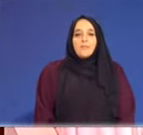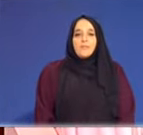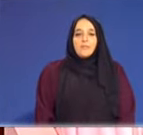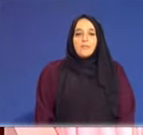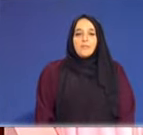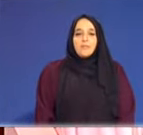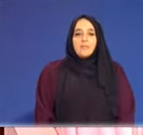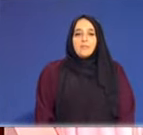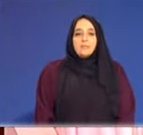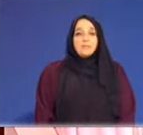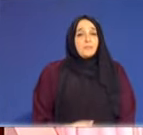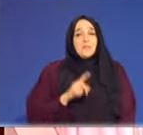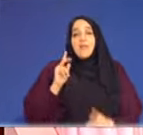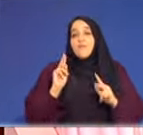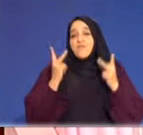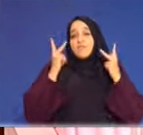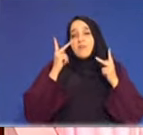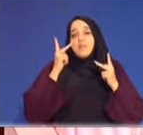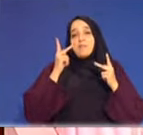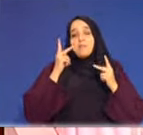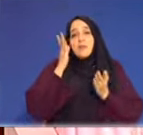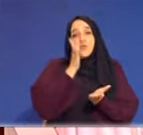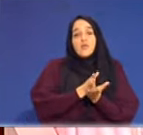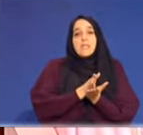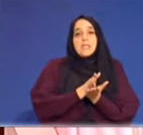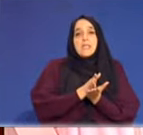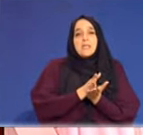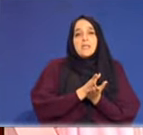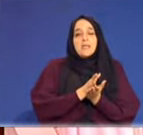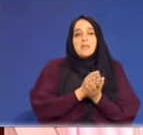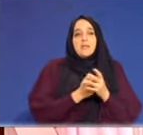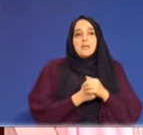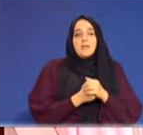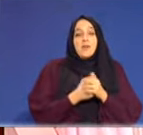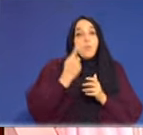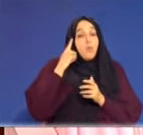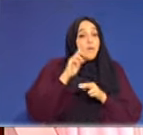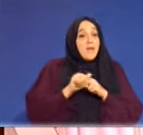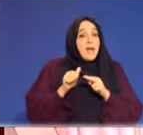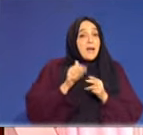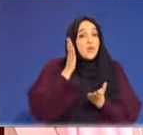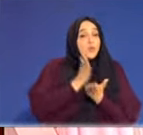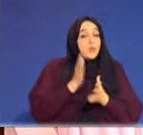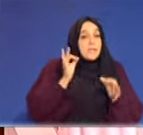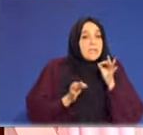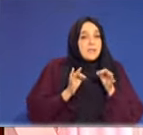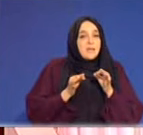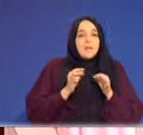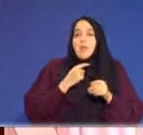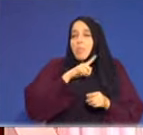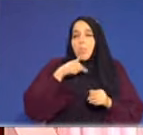نعم. يحيى العدل، هذا هو المطلوب، وعملية إقامة العدل بين الناس هي واجبنا